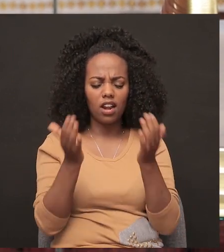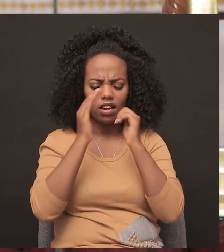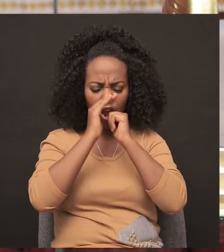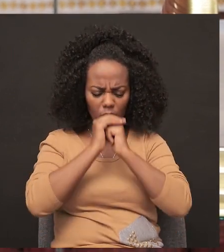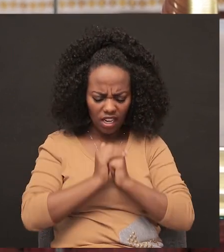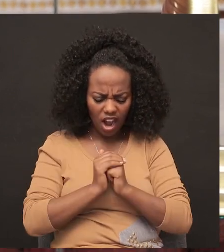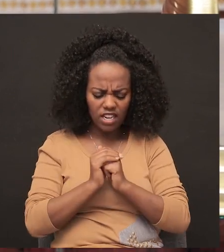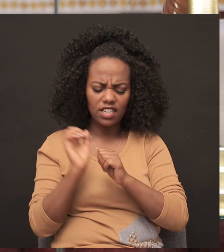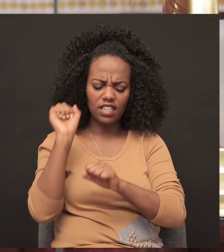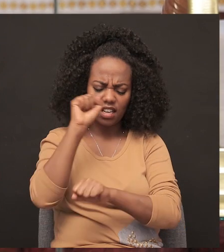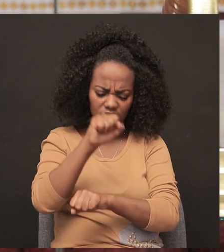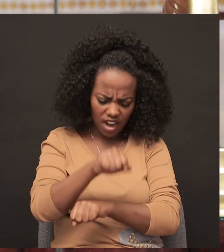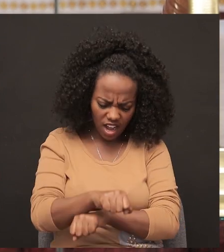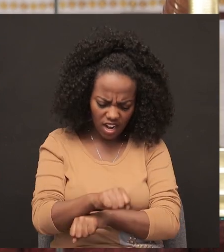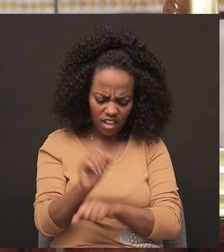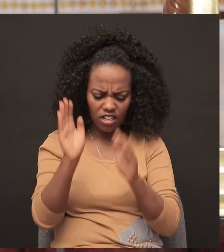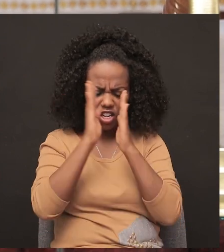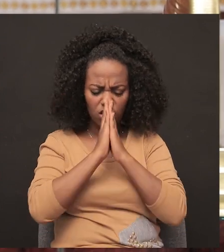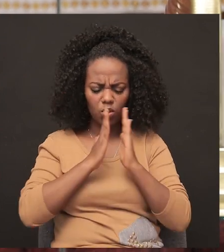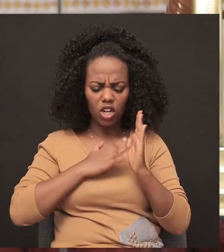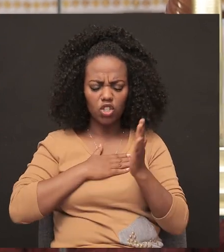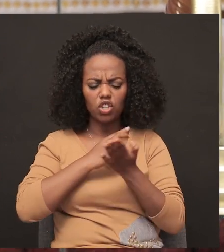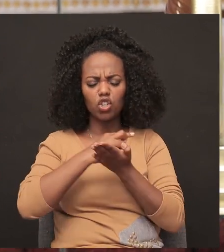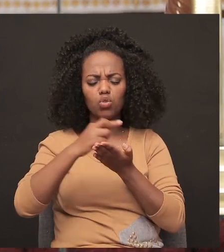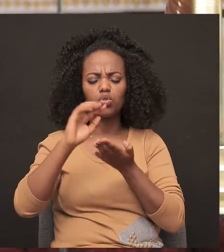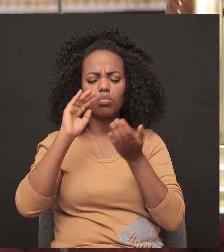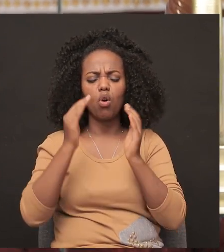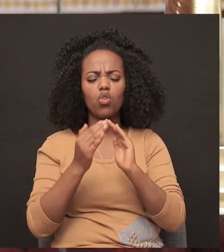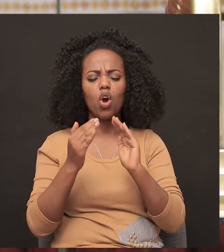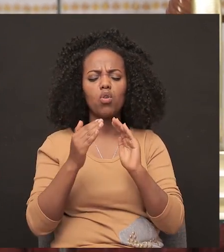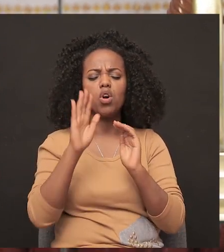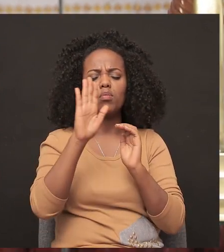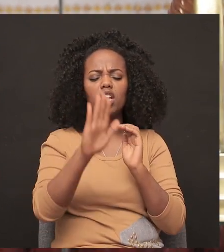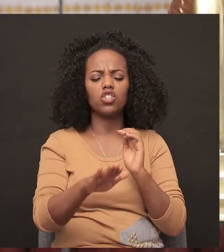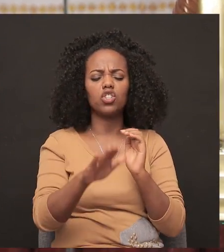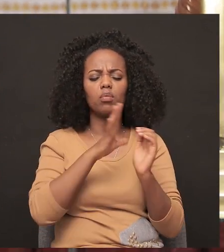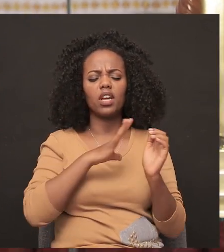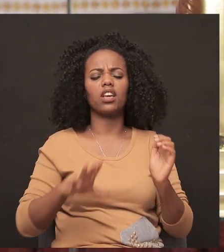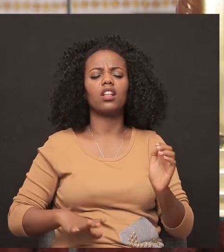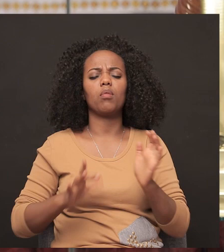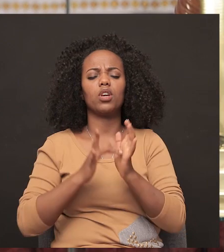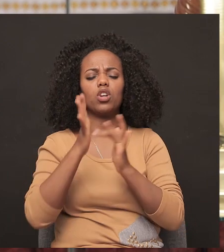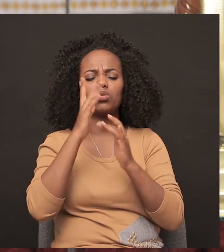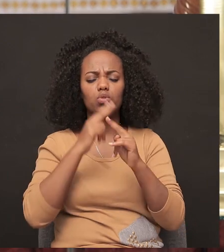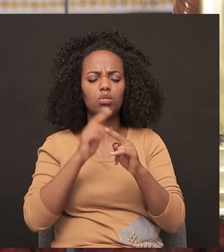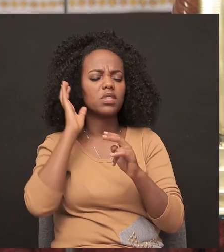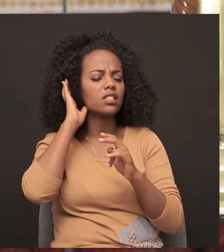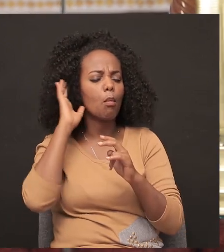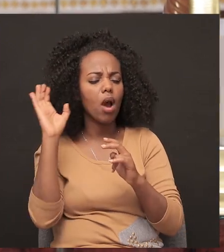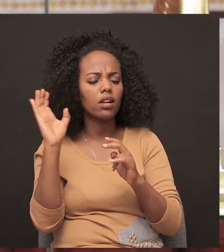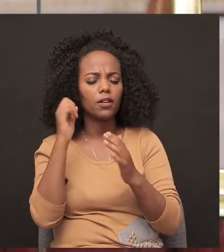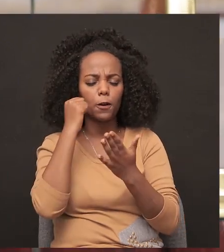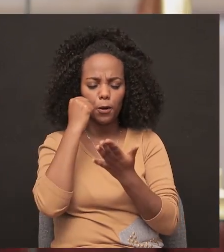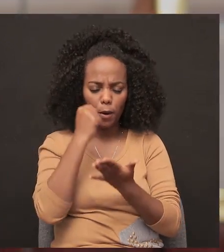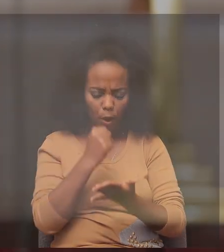እናመልከሃለን እንገዛልሃለን ጸሎታችንን ቅዱስ በሆነው ብላቴና በጌታ በኢየሱስ ክርስቶስ ስም ስማን